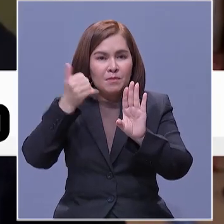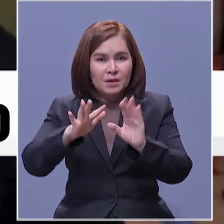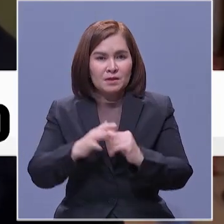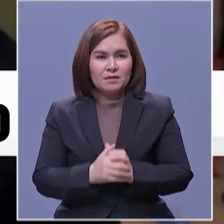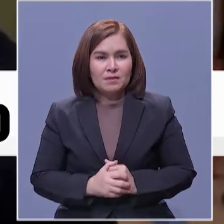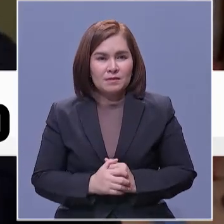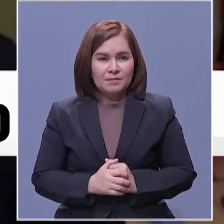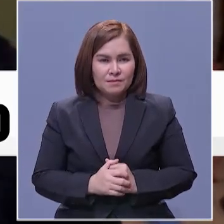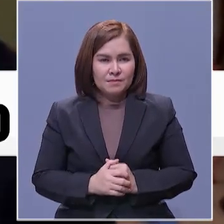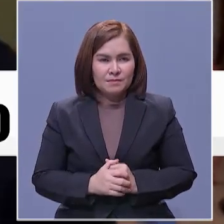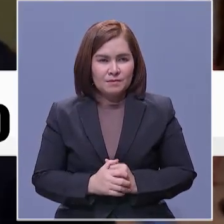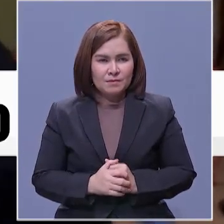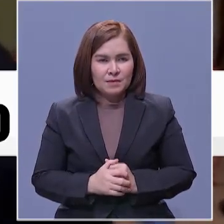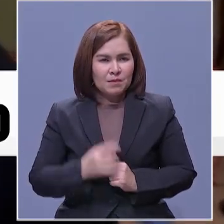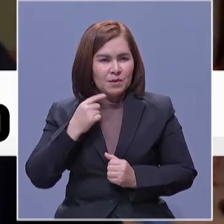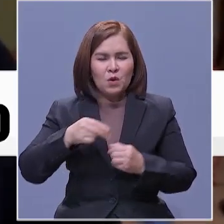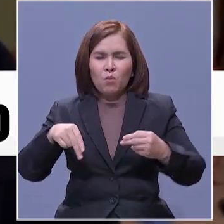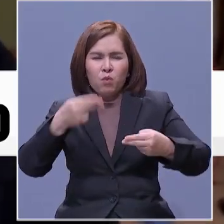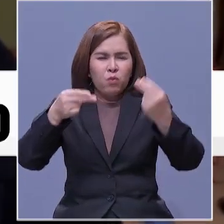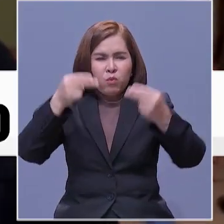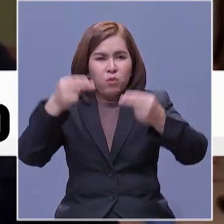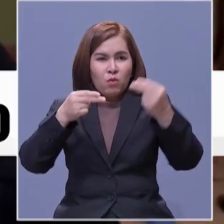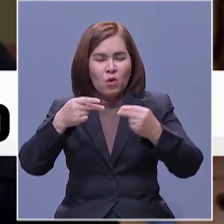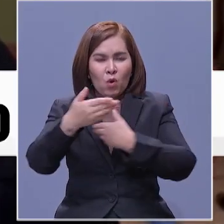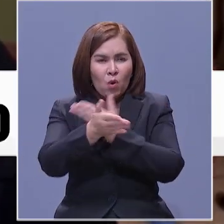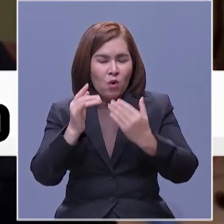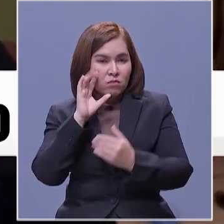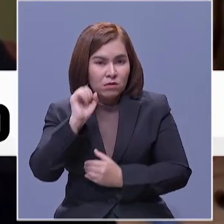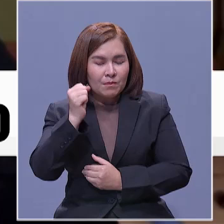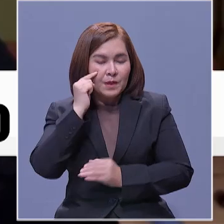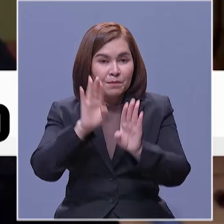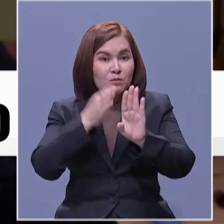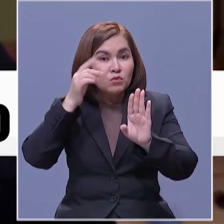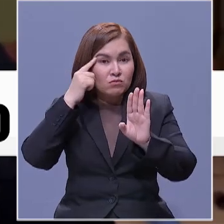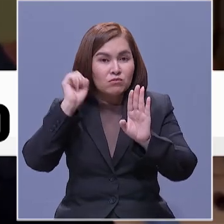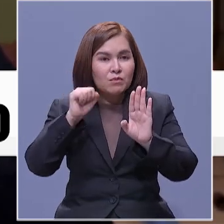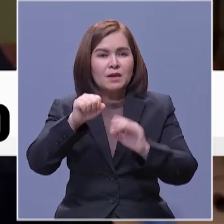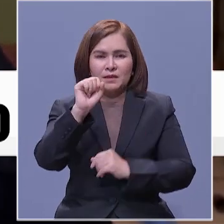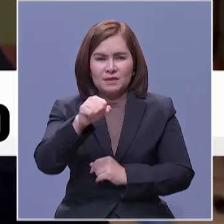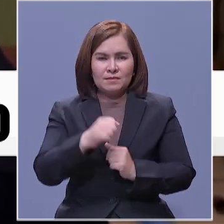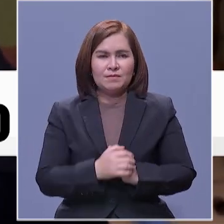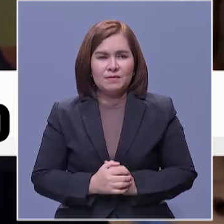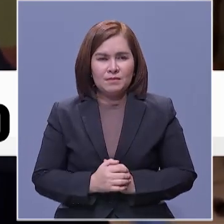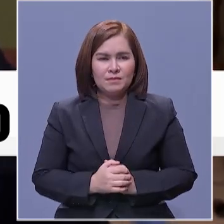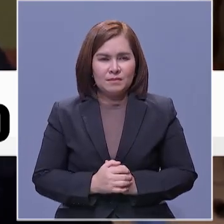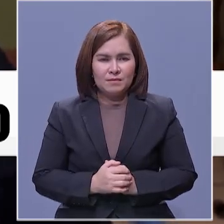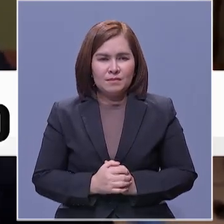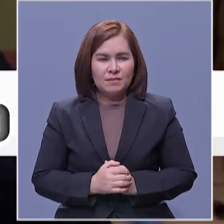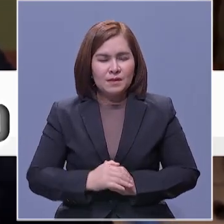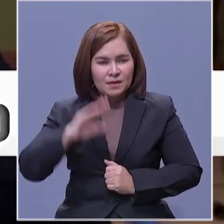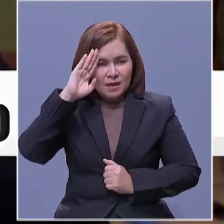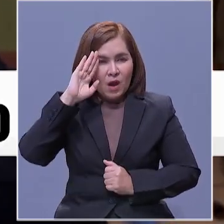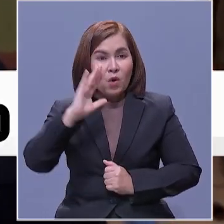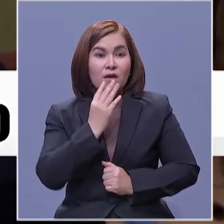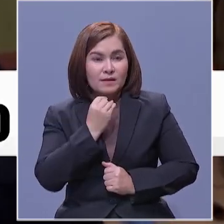ของนั้นเสียงปืนกระหน่ำใส่ห้องผมเลย เขากล่าวว่าต้องเปิดประตูให้ได ้ครับหลังจากนั้นน่าจะเป็นทหารอิสราเอล